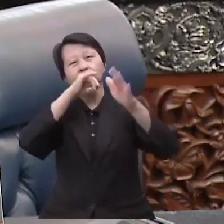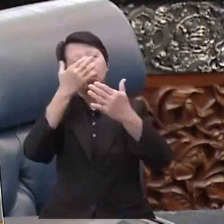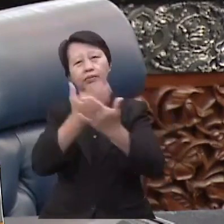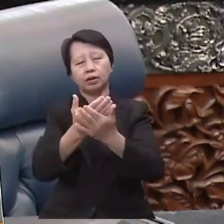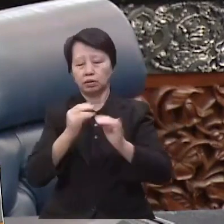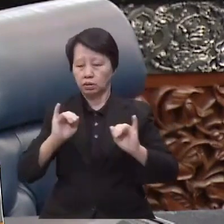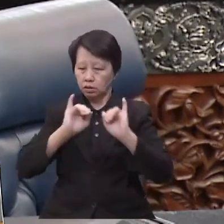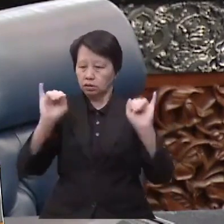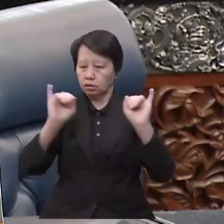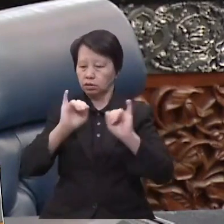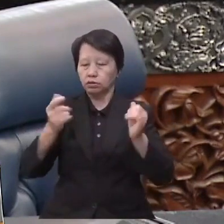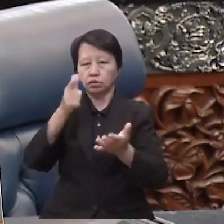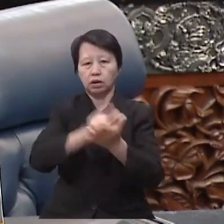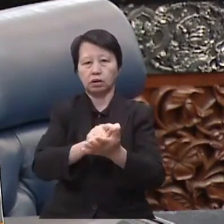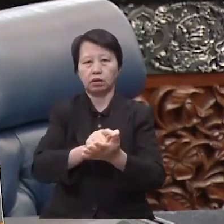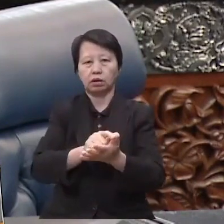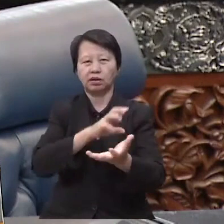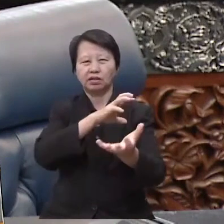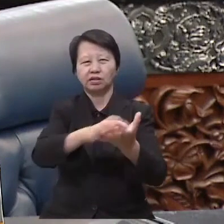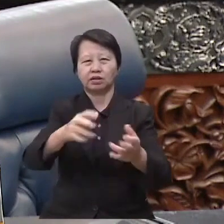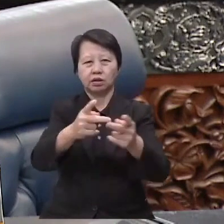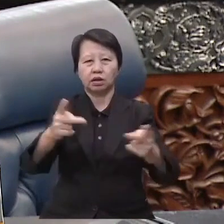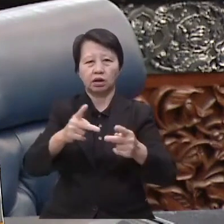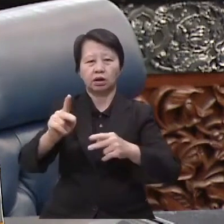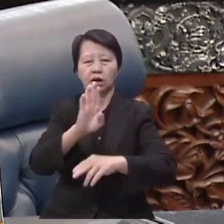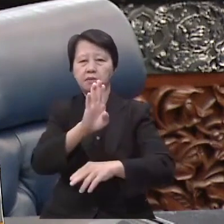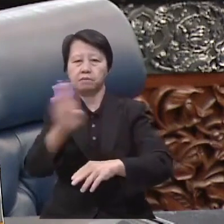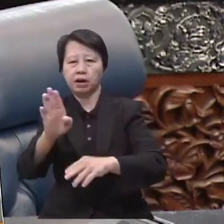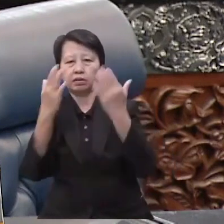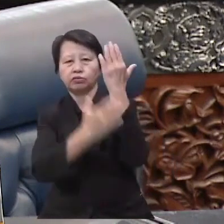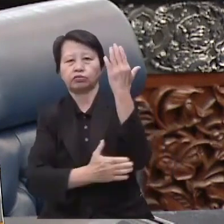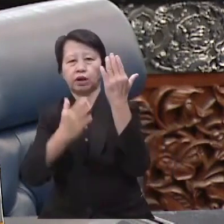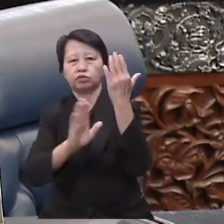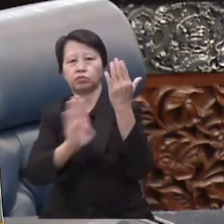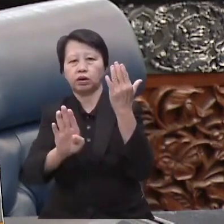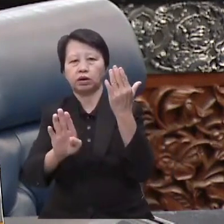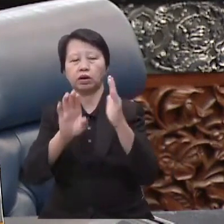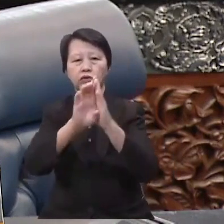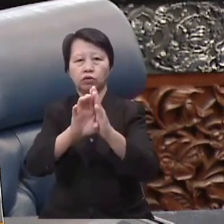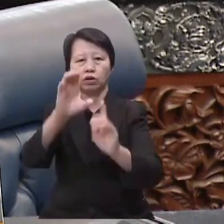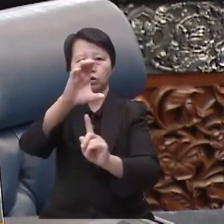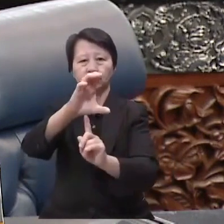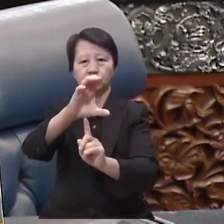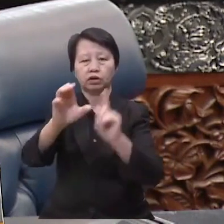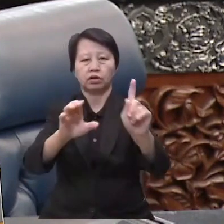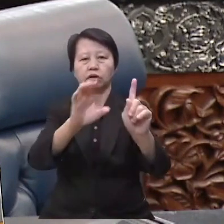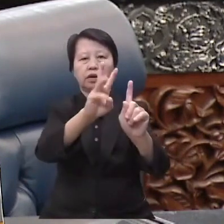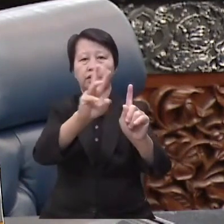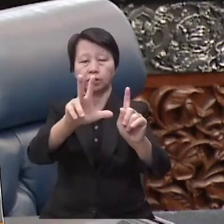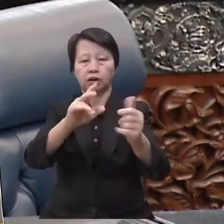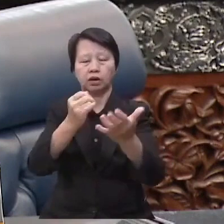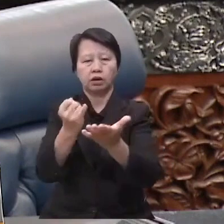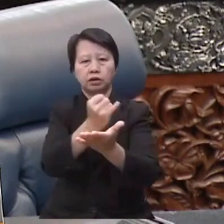baru laporkan terjajasnya di kawasan pantai barat Semenanjung seperti ceras 163